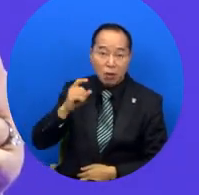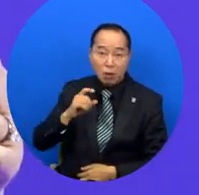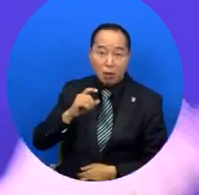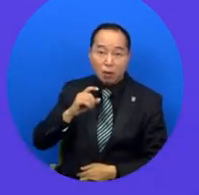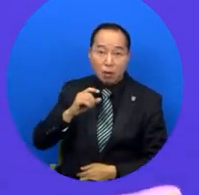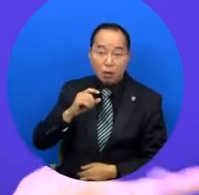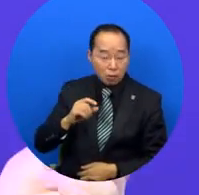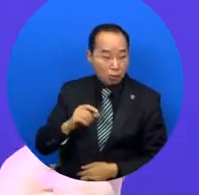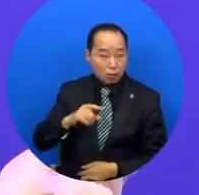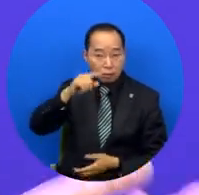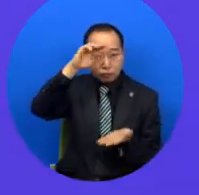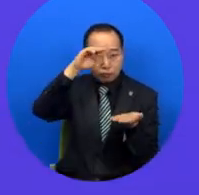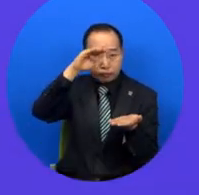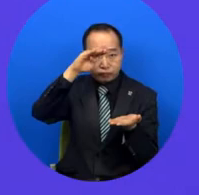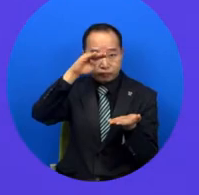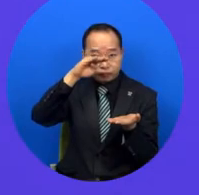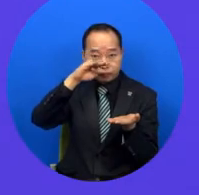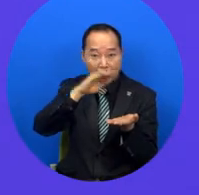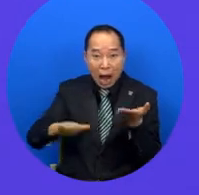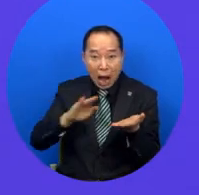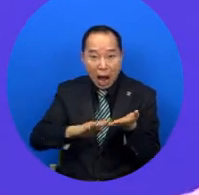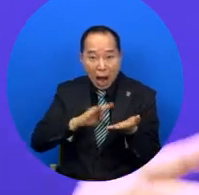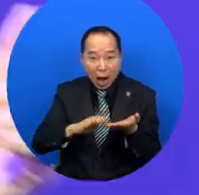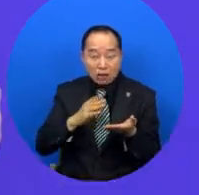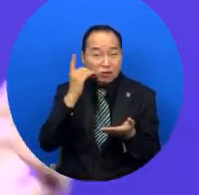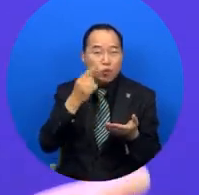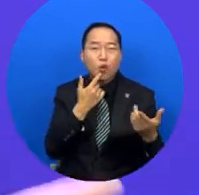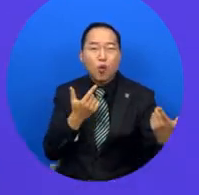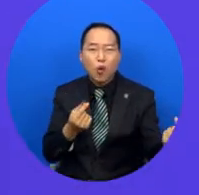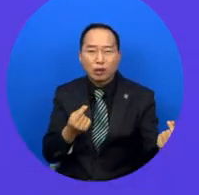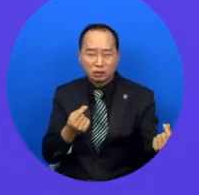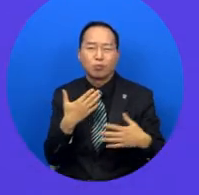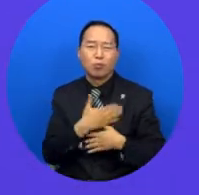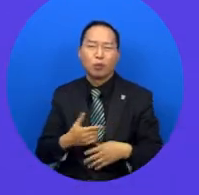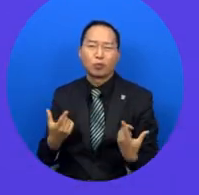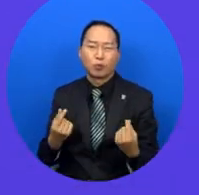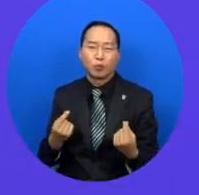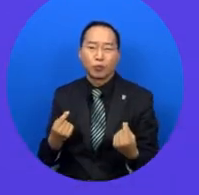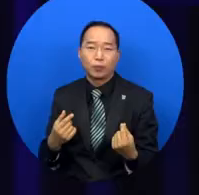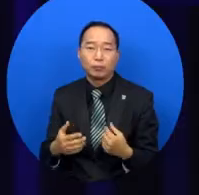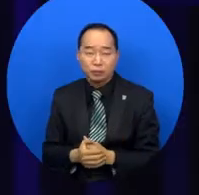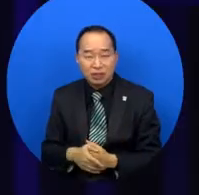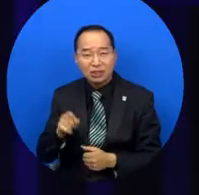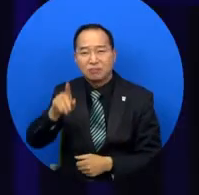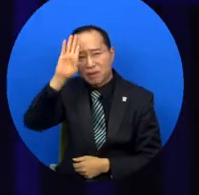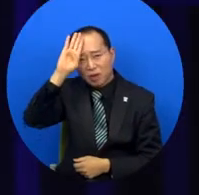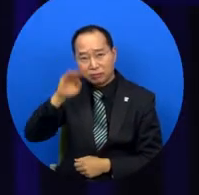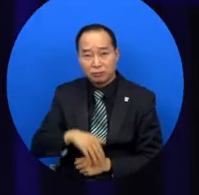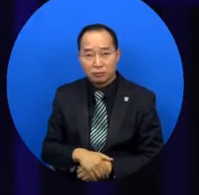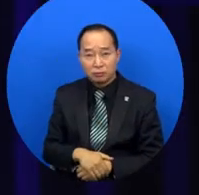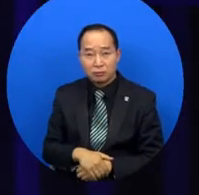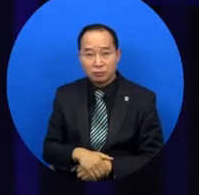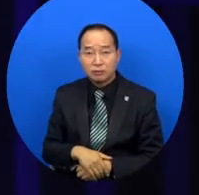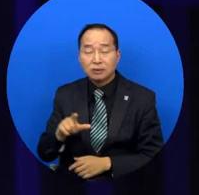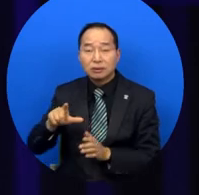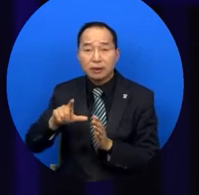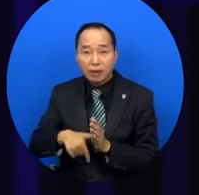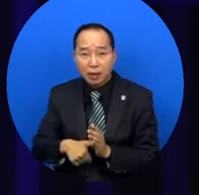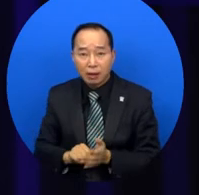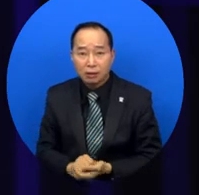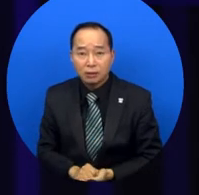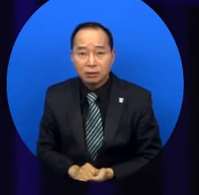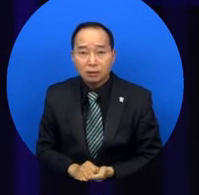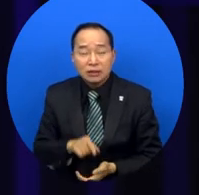10% 됐다가 씩 방전되는. 그러면 이제 누워서 이제 충전해요. 이게 왔다 갔다 왔다 이렇게 사는데 근데 그것이